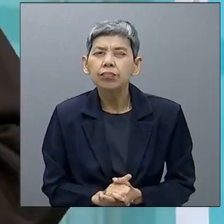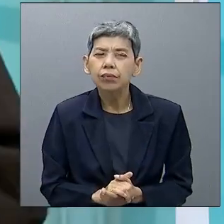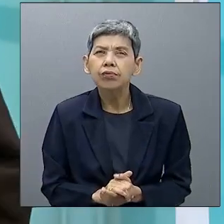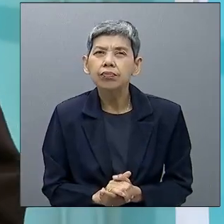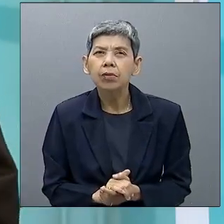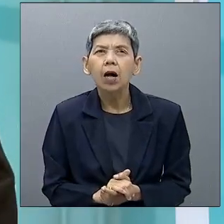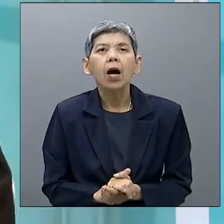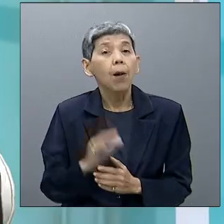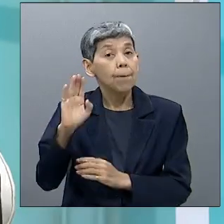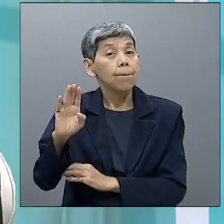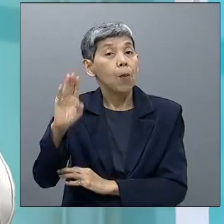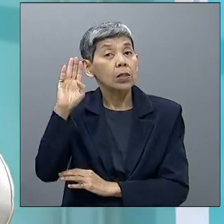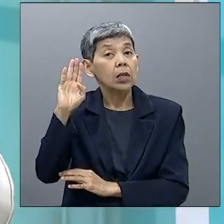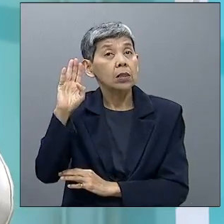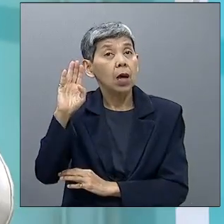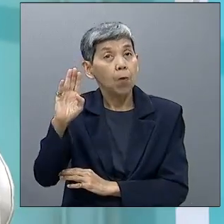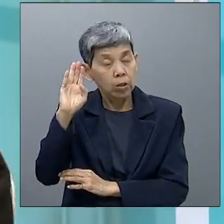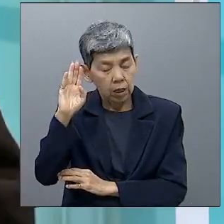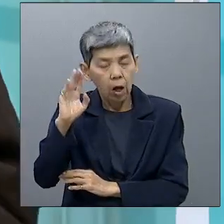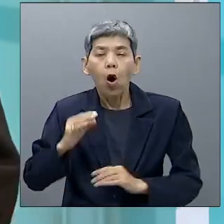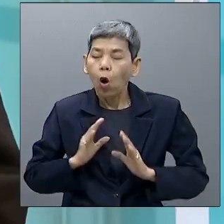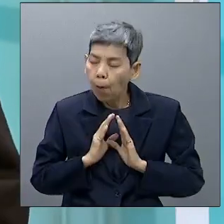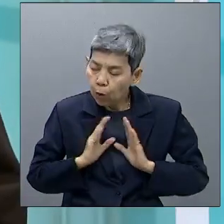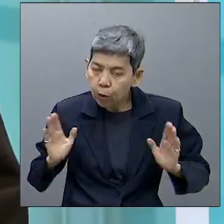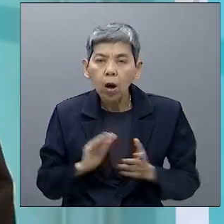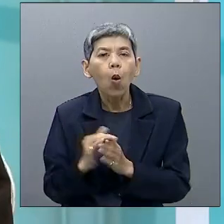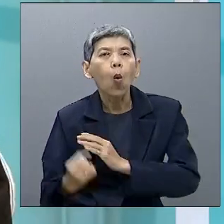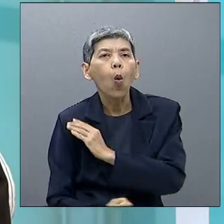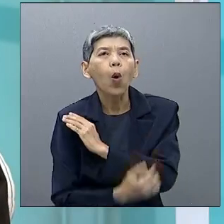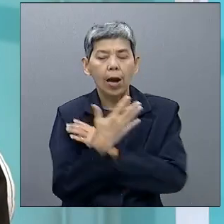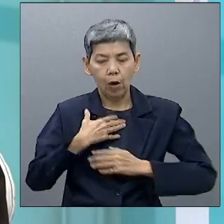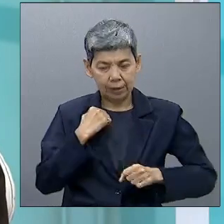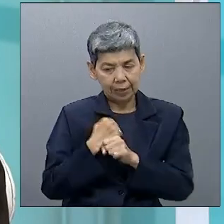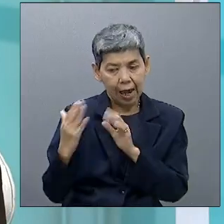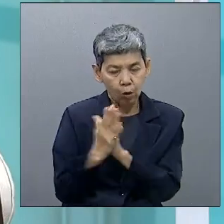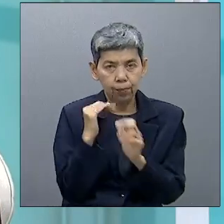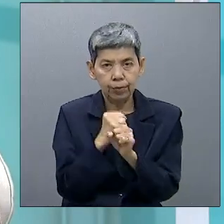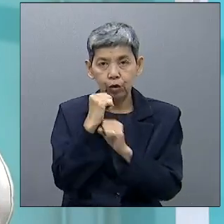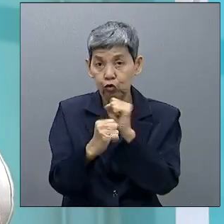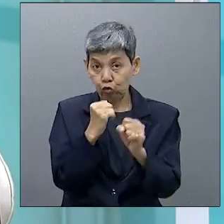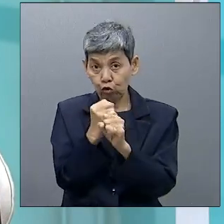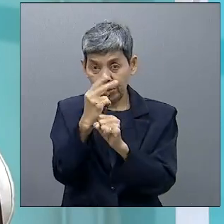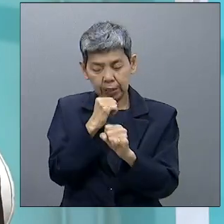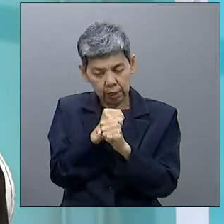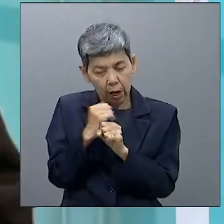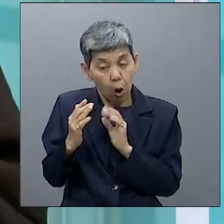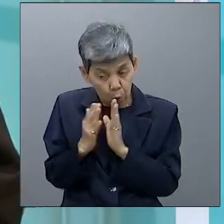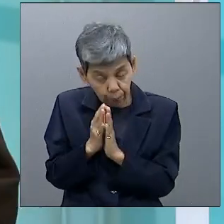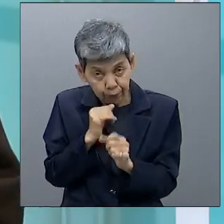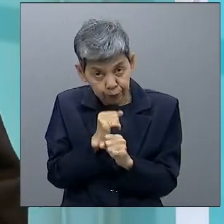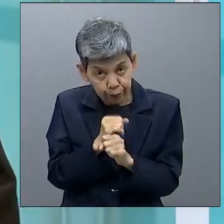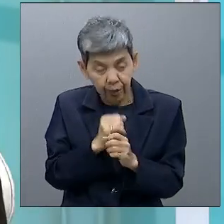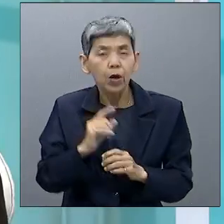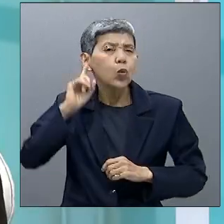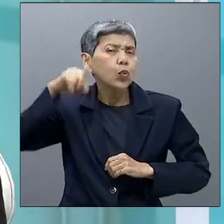ขอบคุณบริษัท Miss Aura International นะที่เปิดโอกาสให้พี่ได้ทำงานด้วย2ปีใน2การประกวดสำหรับสุภา